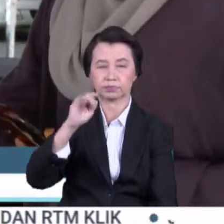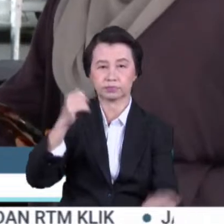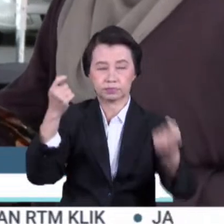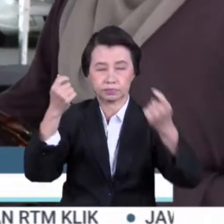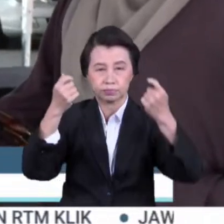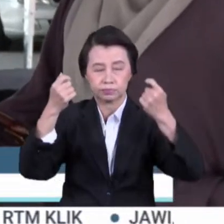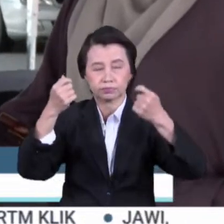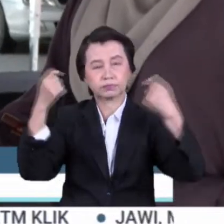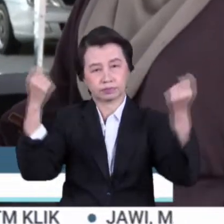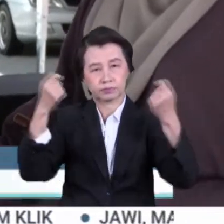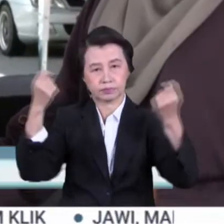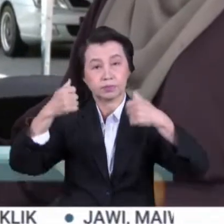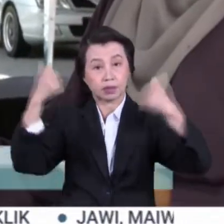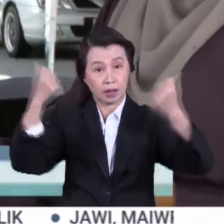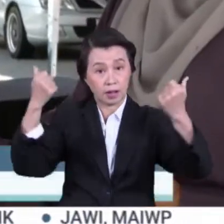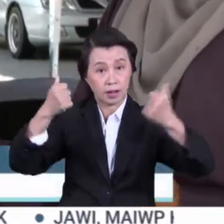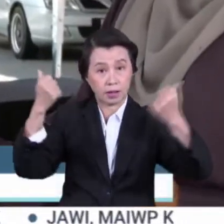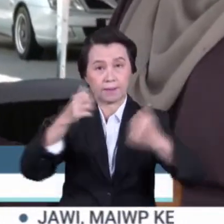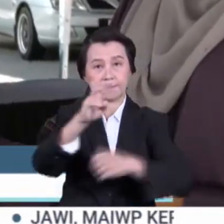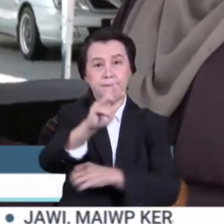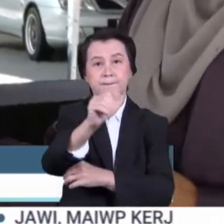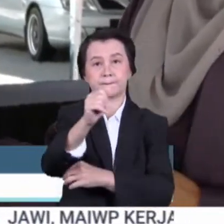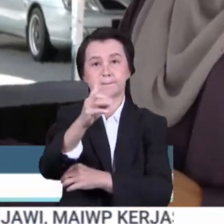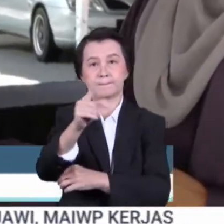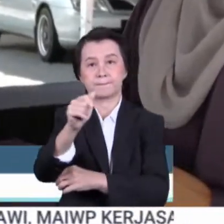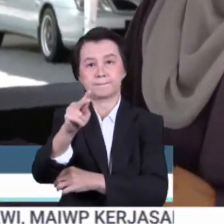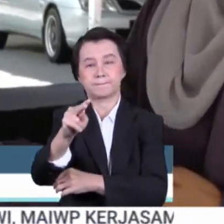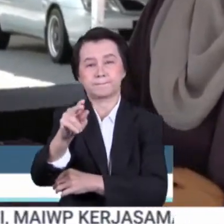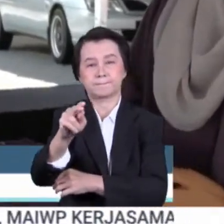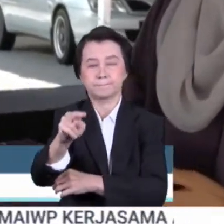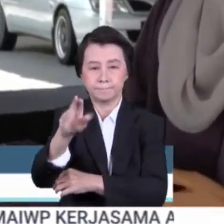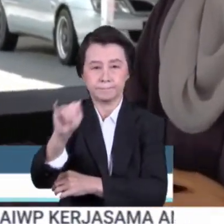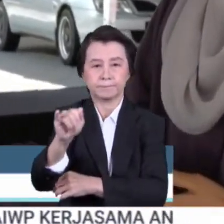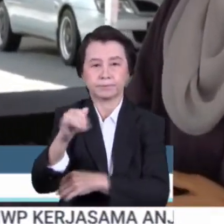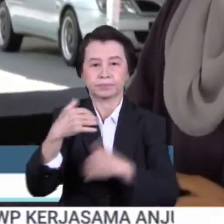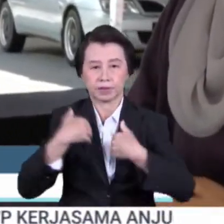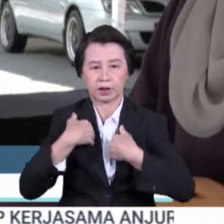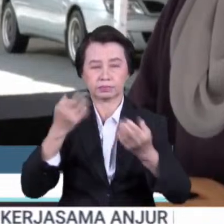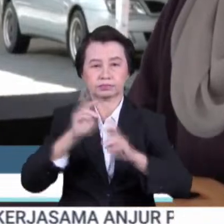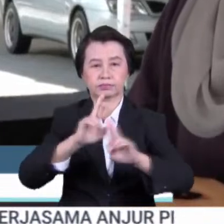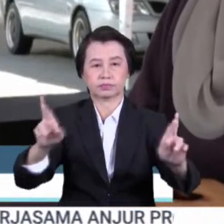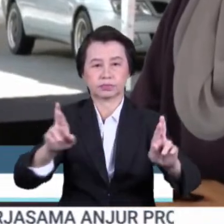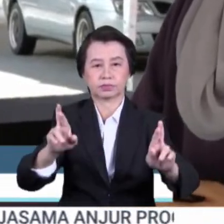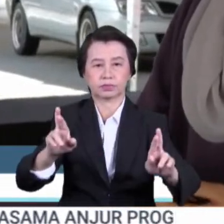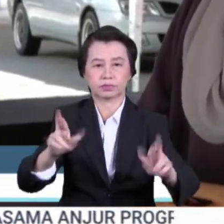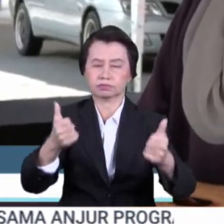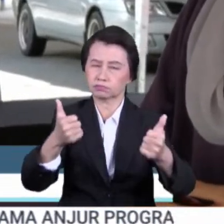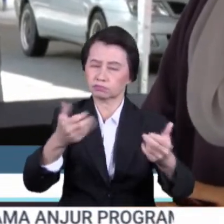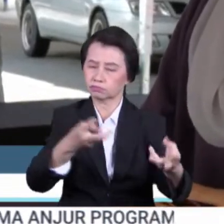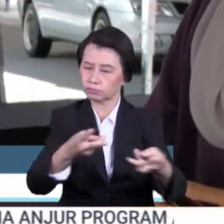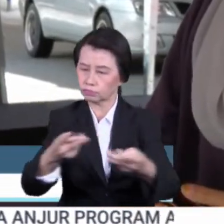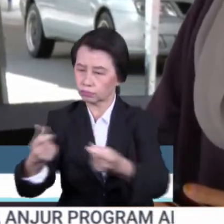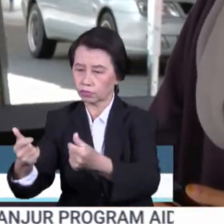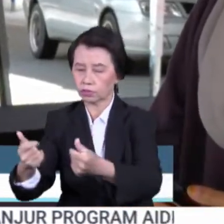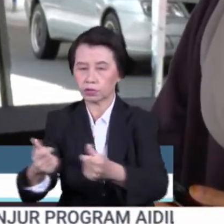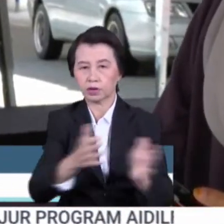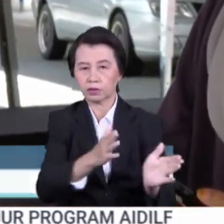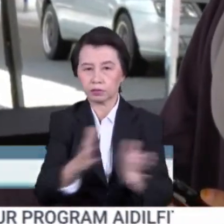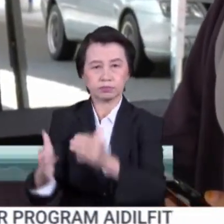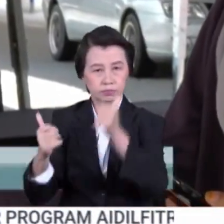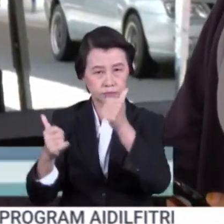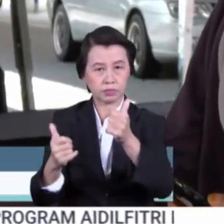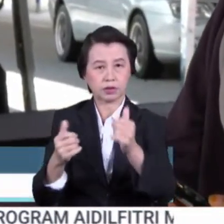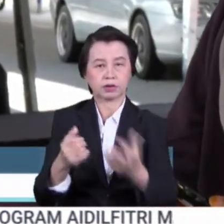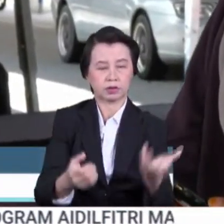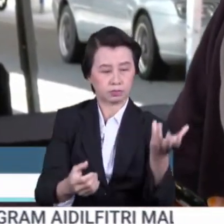Sambutan Aidilfitri Malaysia Madani kali ini kita akan sambut dengan persiapan yang rapi dan menu utama yang kami